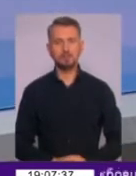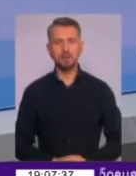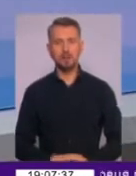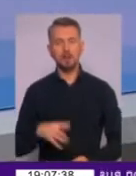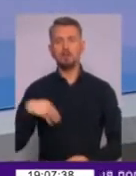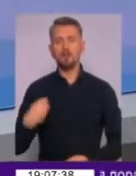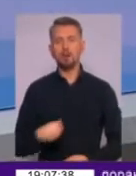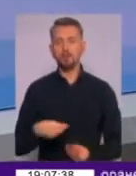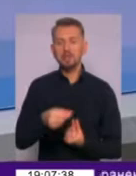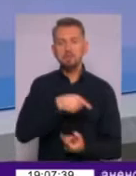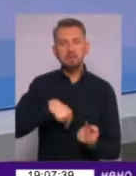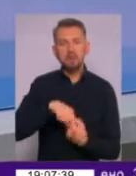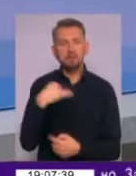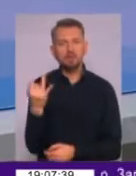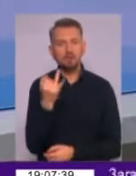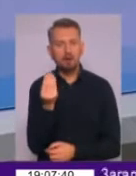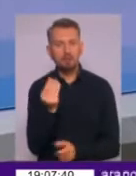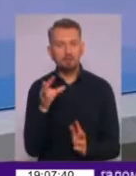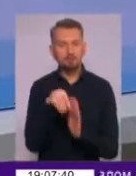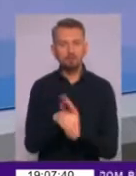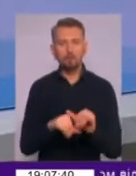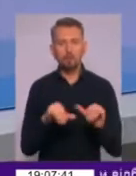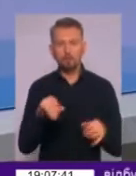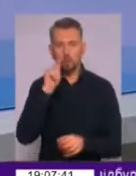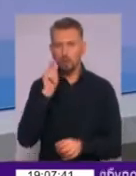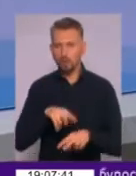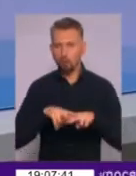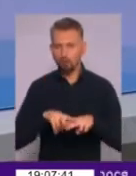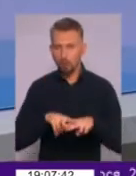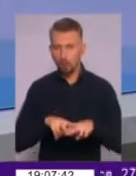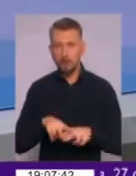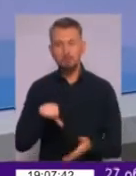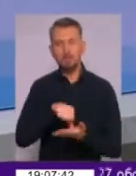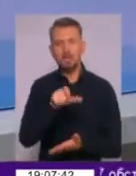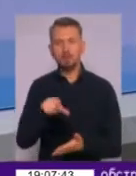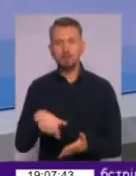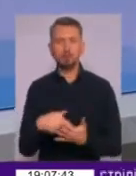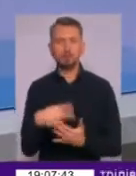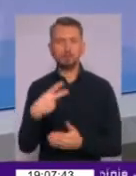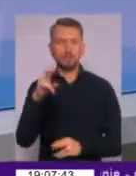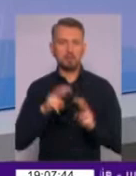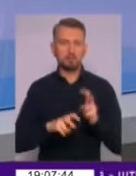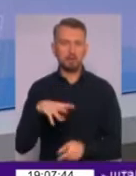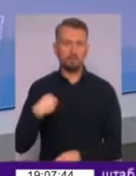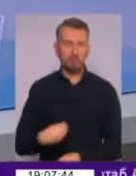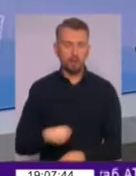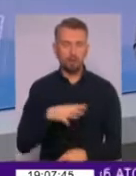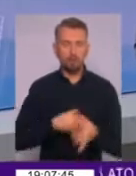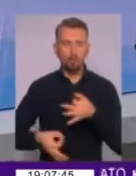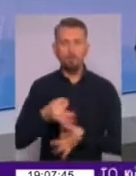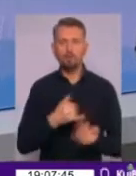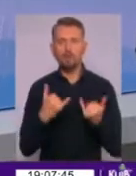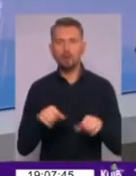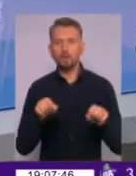Французькі підприємці зацікавлені інвестувати у розвиток української столиці. Представники близько 20 підприємств Франції обговорювали сьогодні